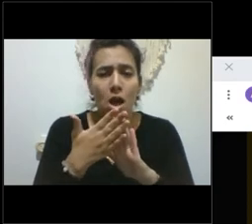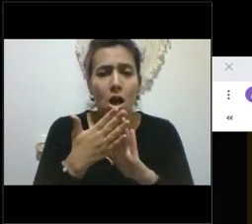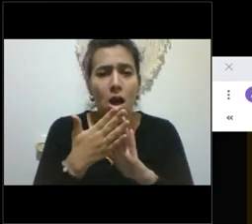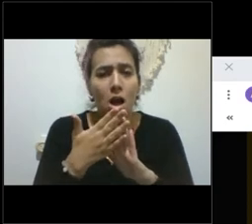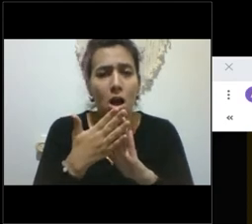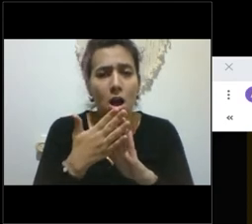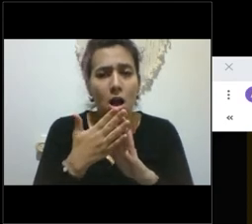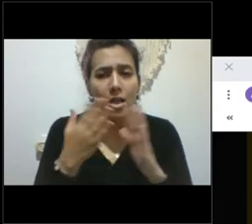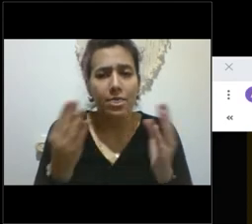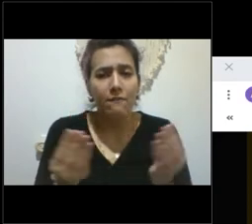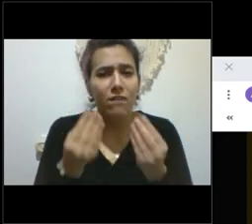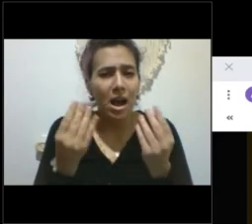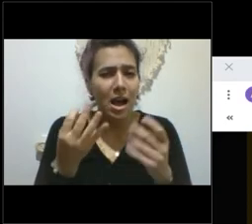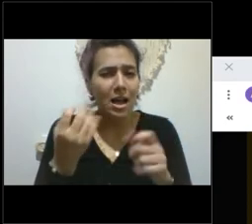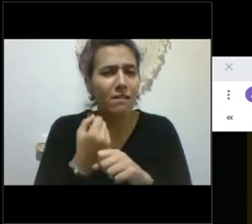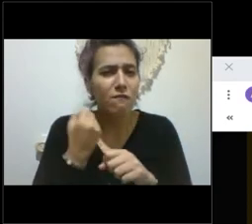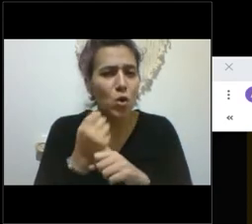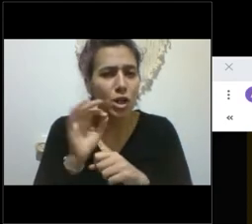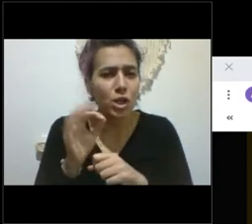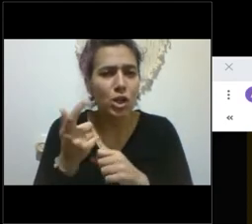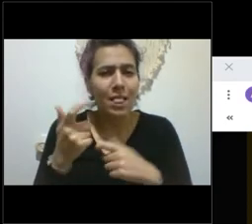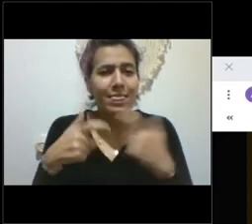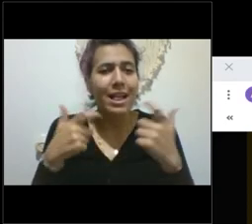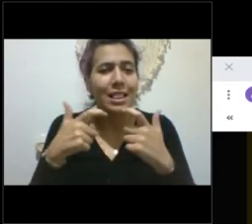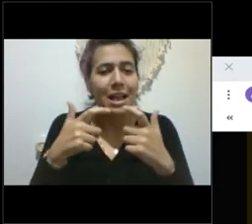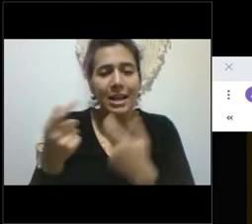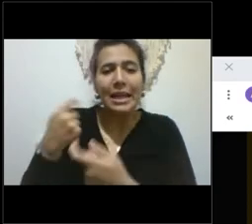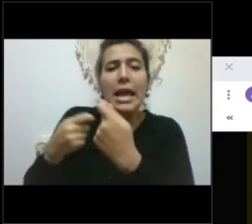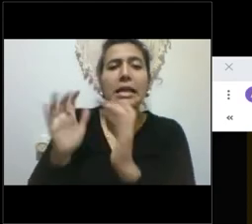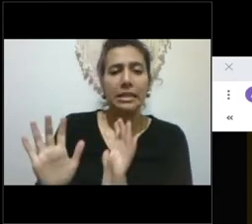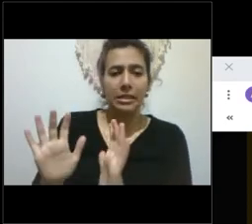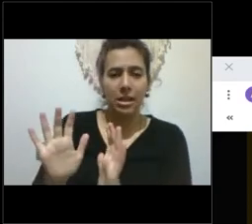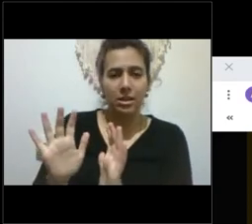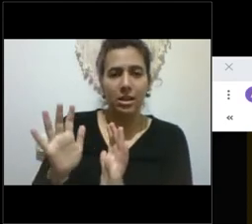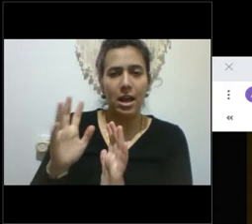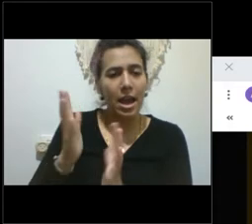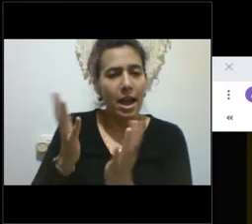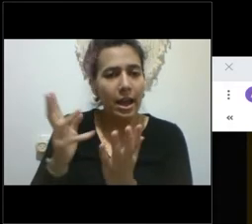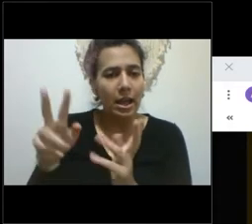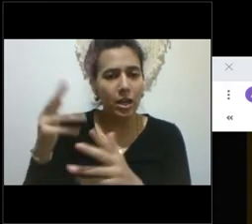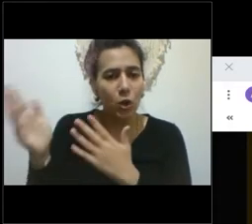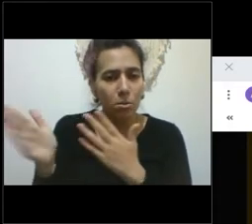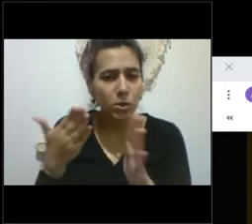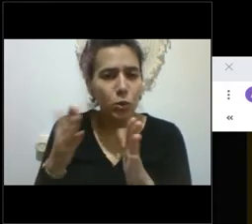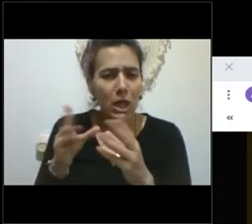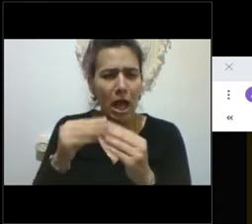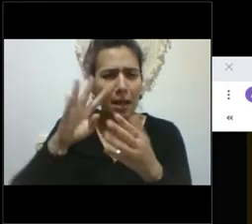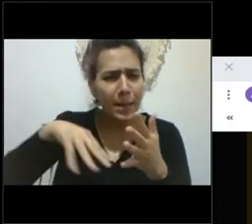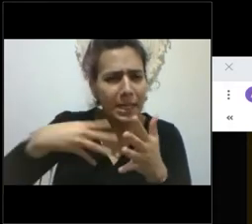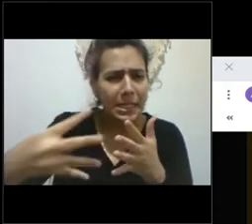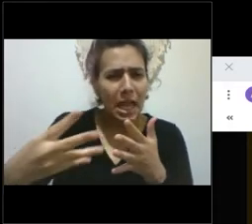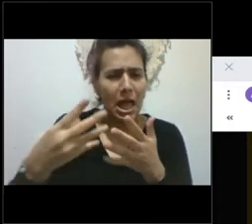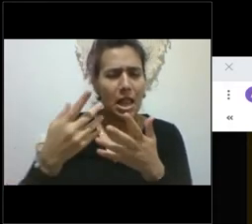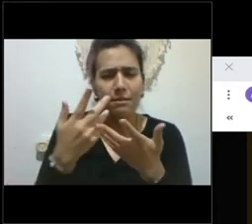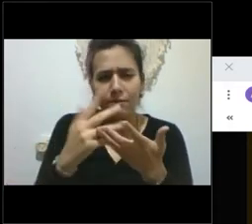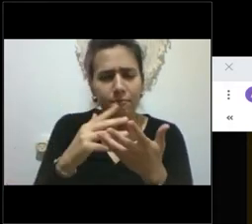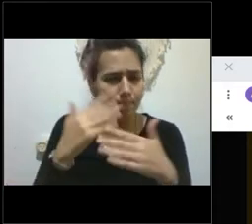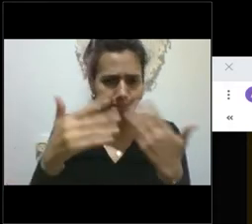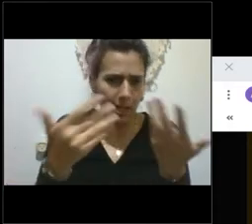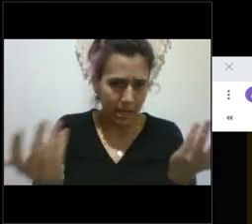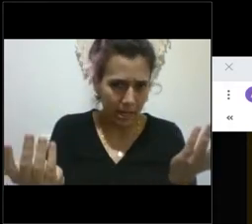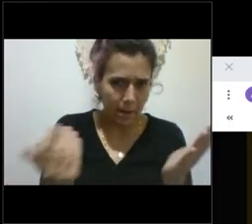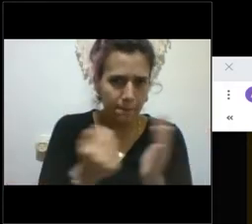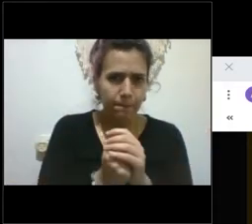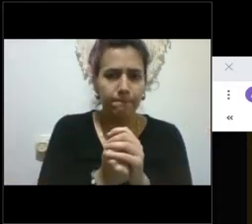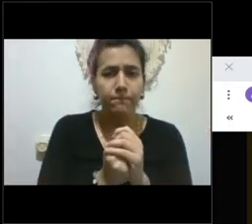את כל הדבר הטיפולי הזה של נדל"ן כעסק. להיות מסודר עם האקסלים וכו'. אז כן, אז